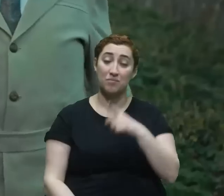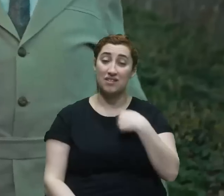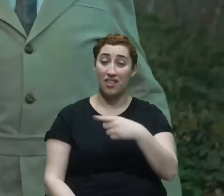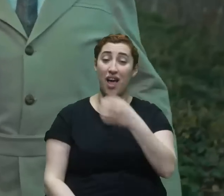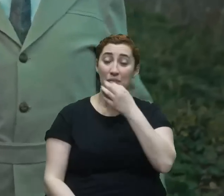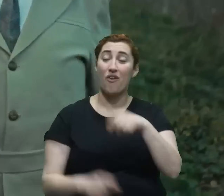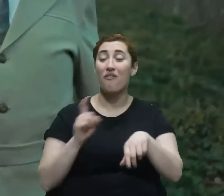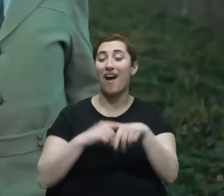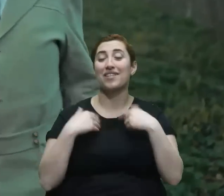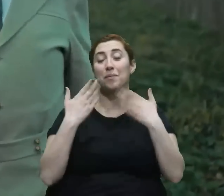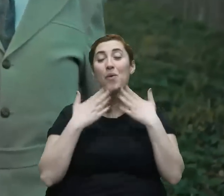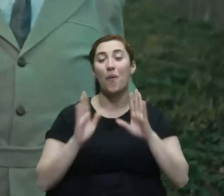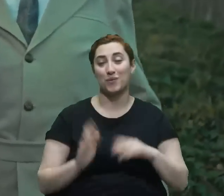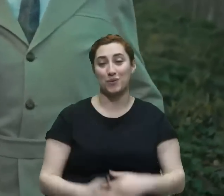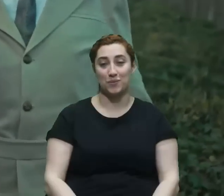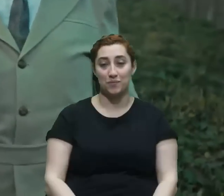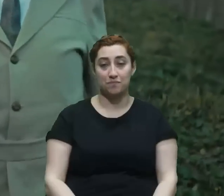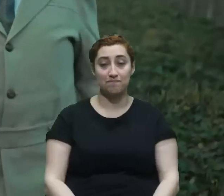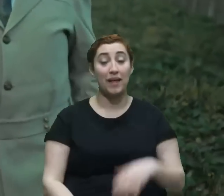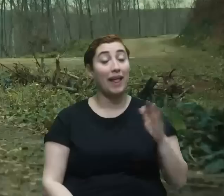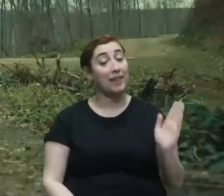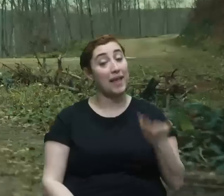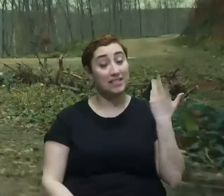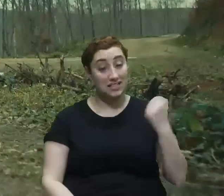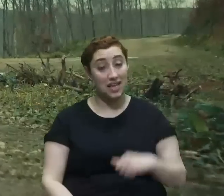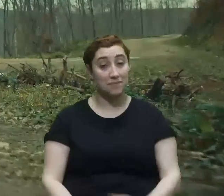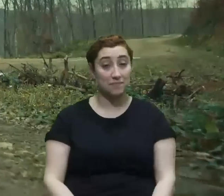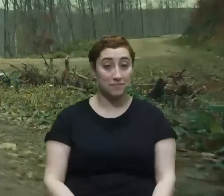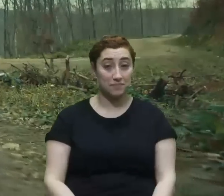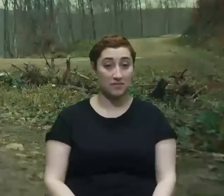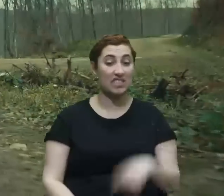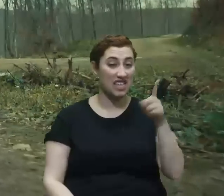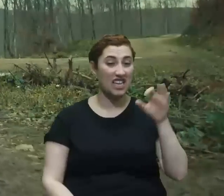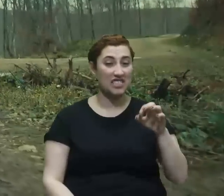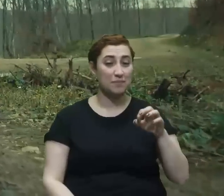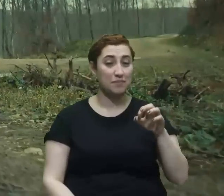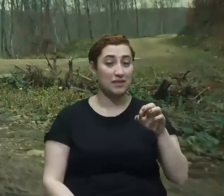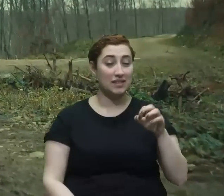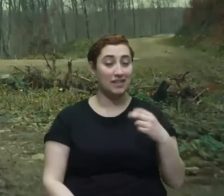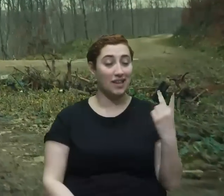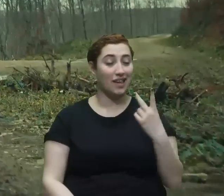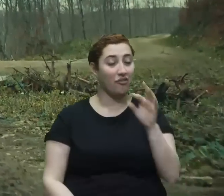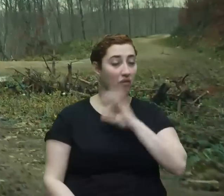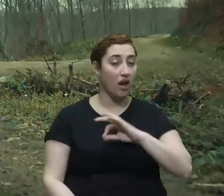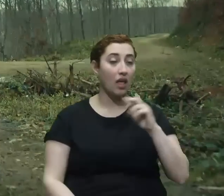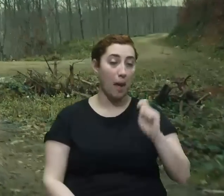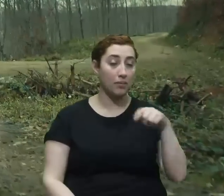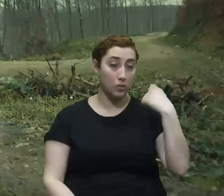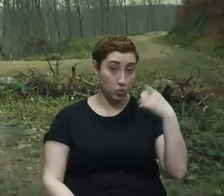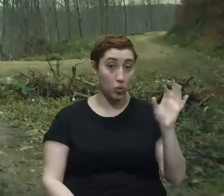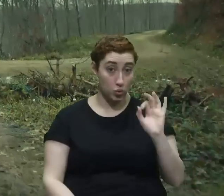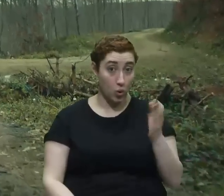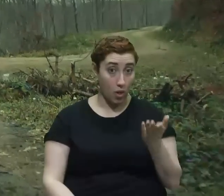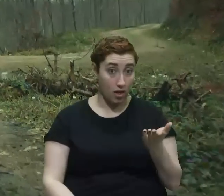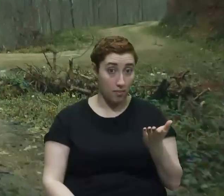haber verecek vaktim yoktu. Neyse. Sen şimdi bir taşla iki kuş vurduğunu düşünüyorsun öyle